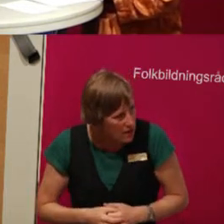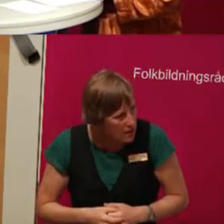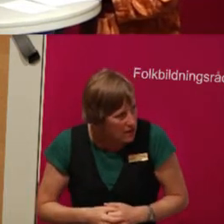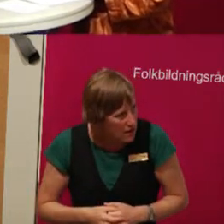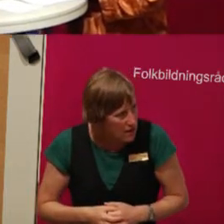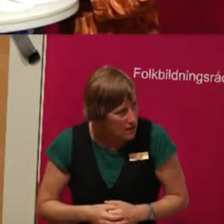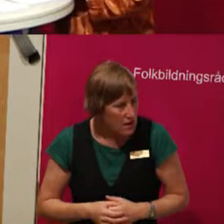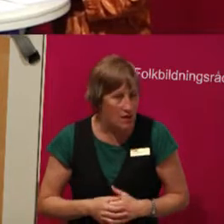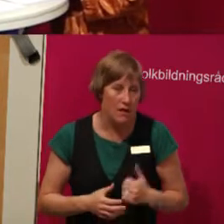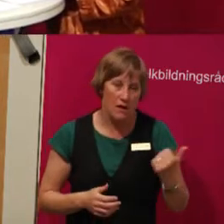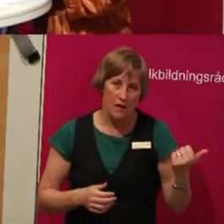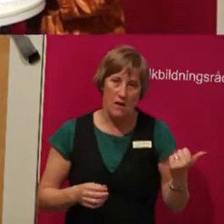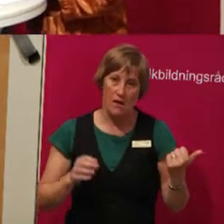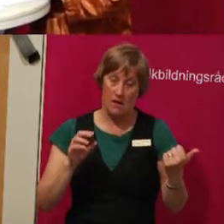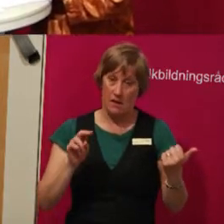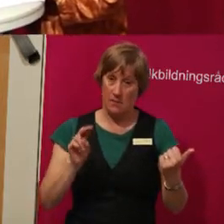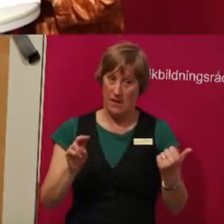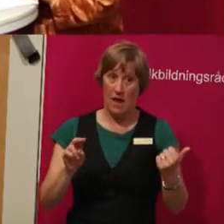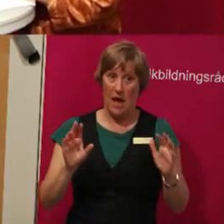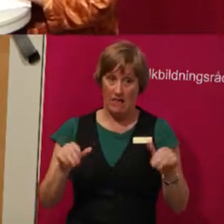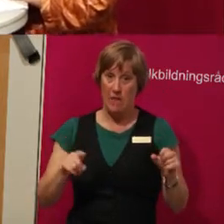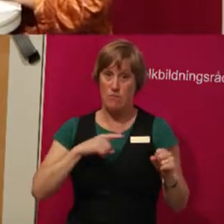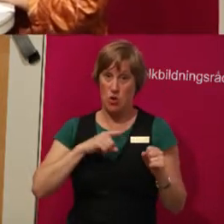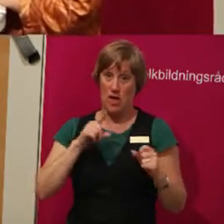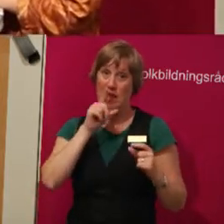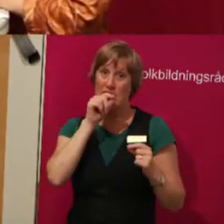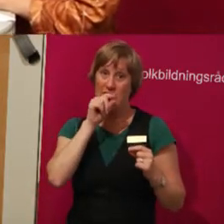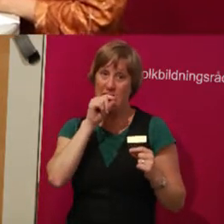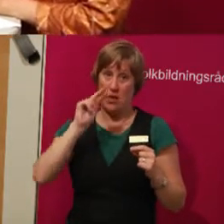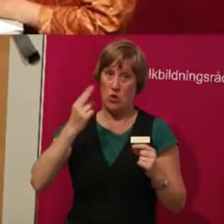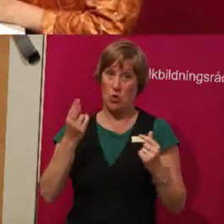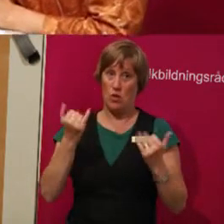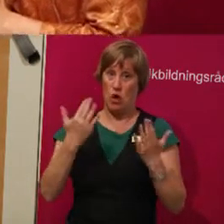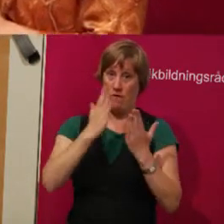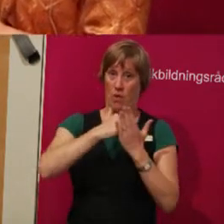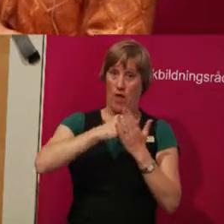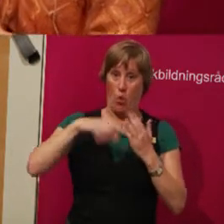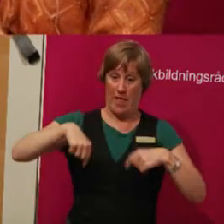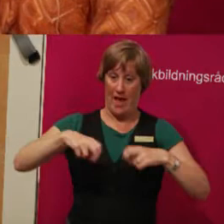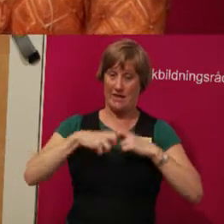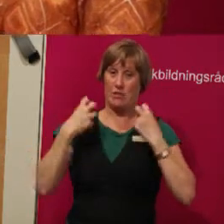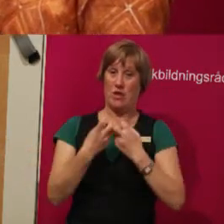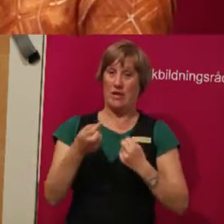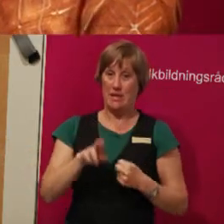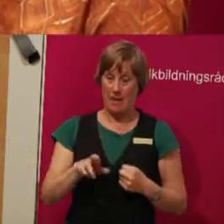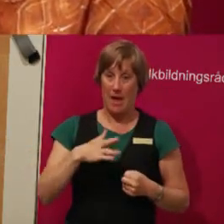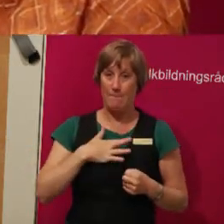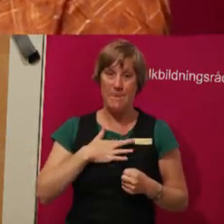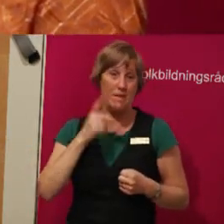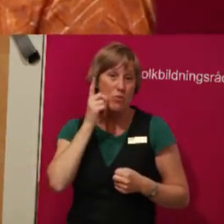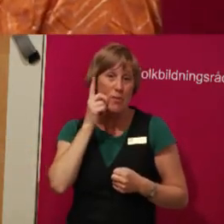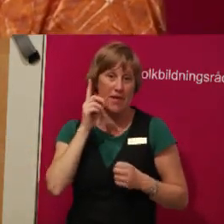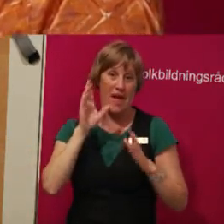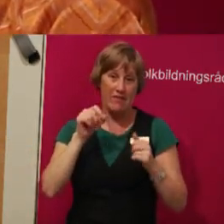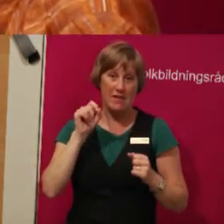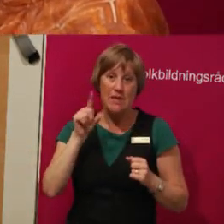Jag vågar folk med sig dit, tänker jag. Och det var ett förfärligt twittrande här på förmiddagen om det här seminariet till exempel. Så att det har plingat i min telefon hela förmiddagen.